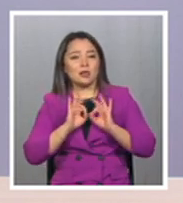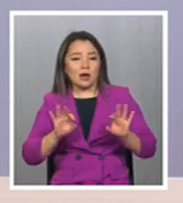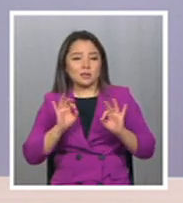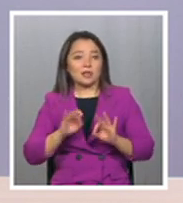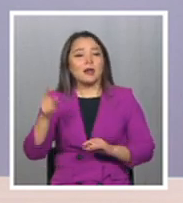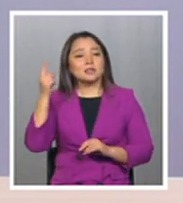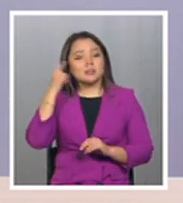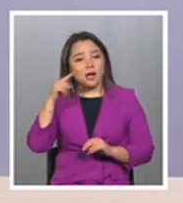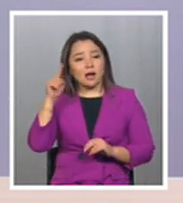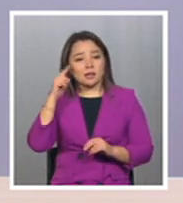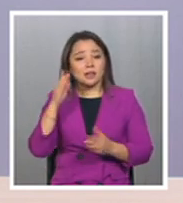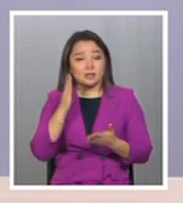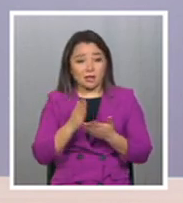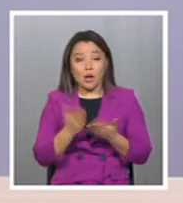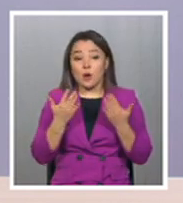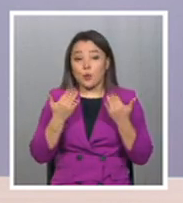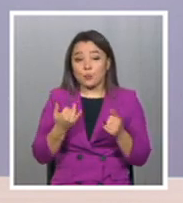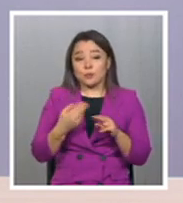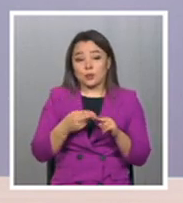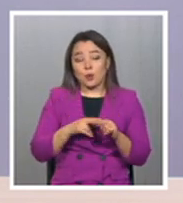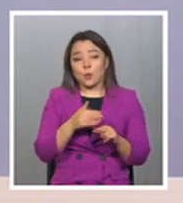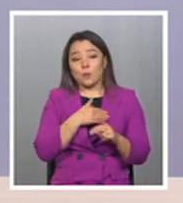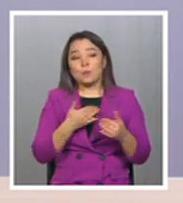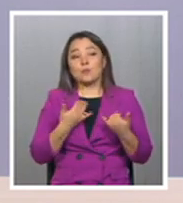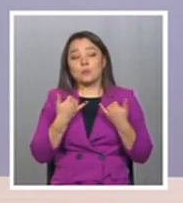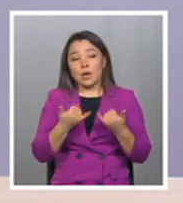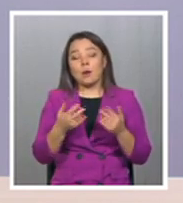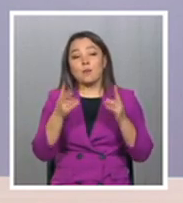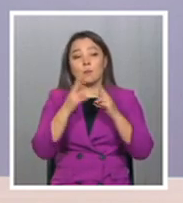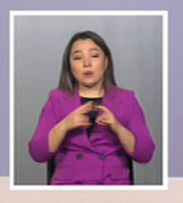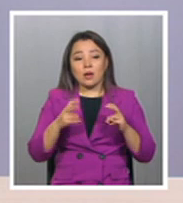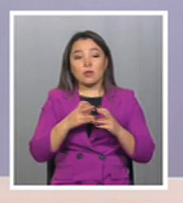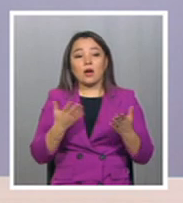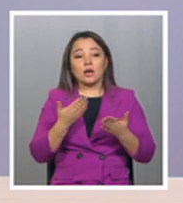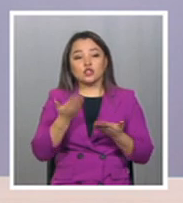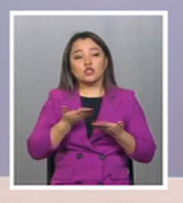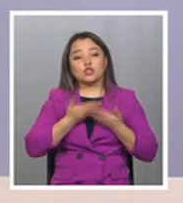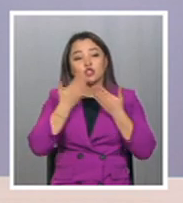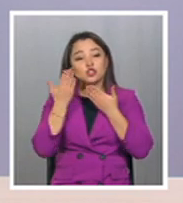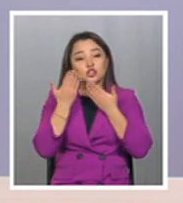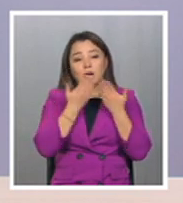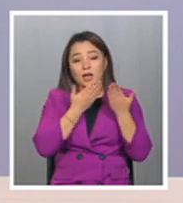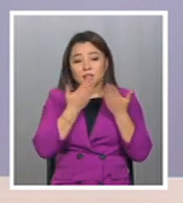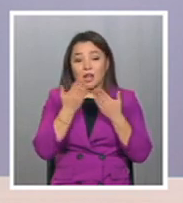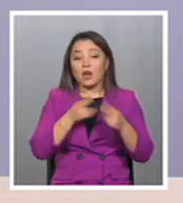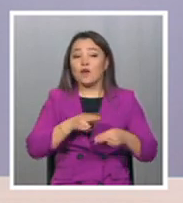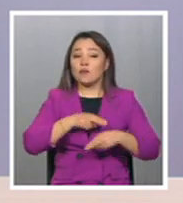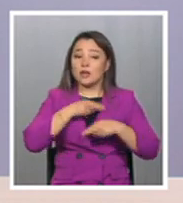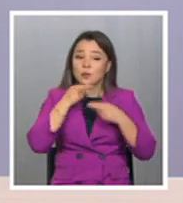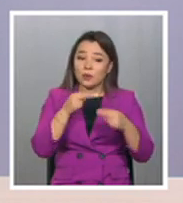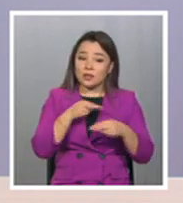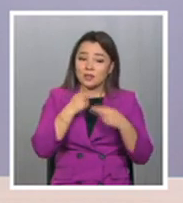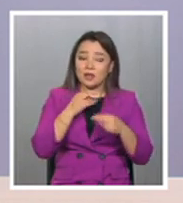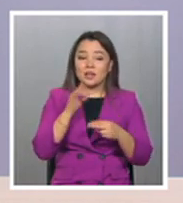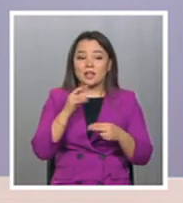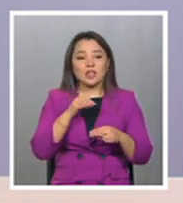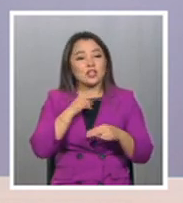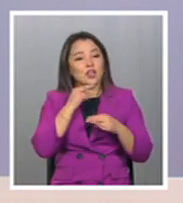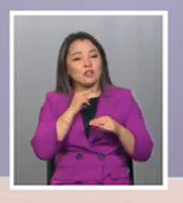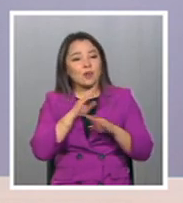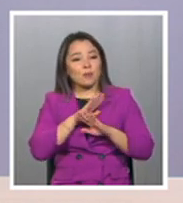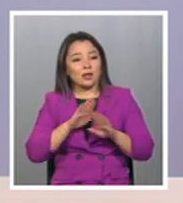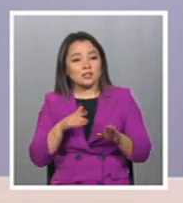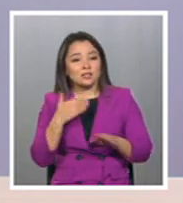сказок. Сейчас я вам предлагаю проверить, какие вы читатели – внимательные или